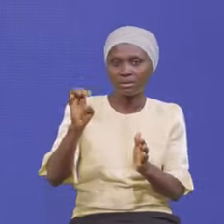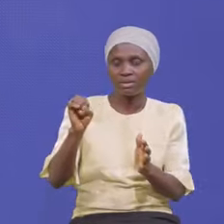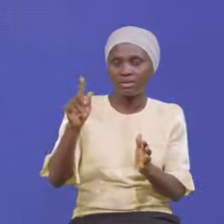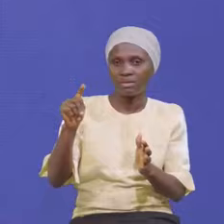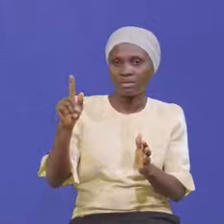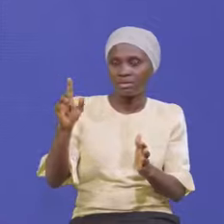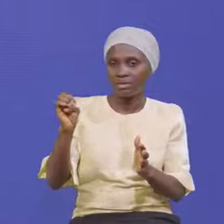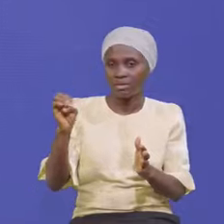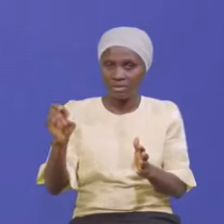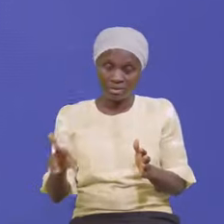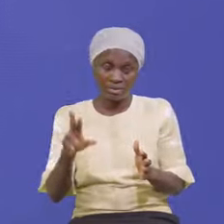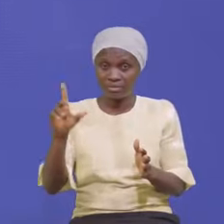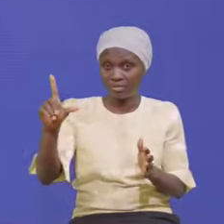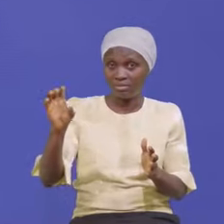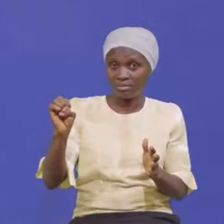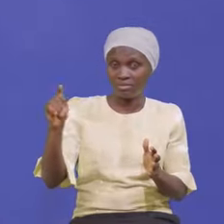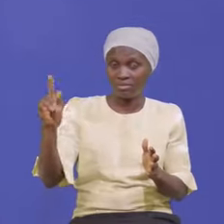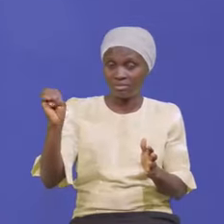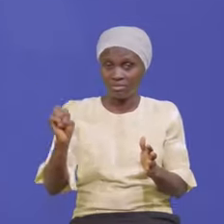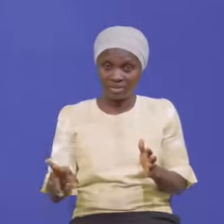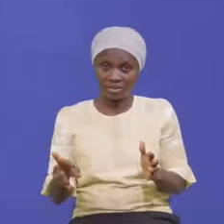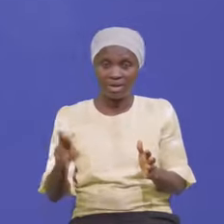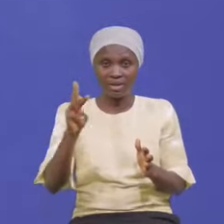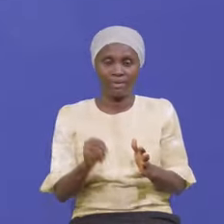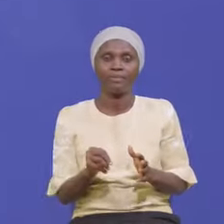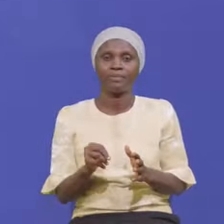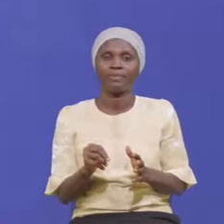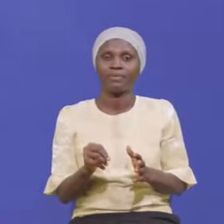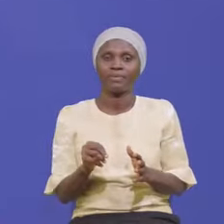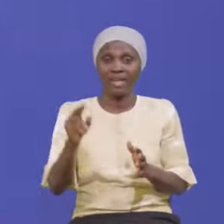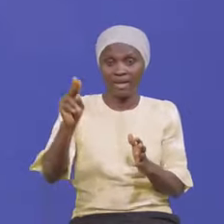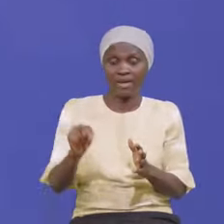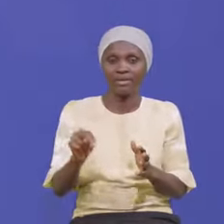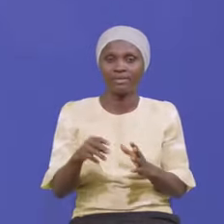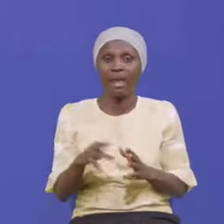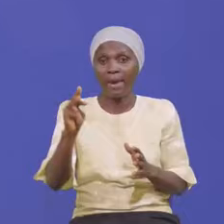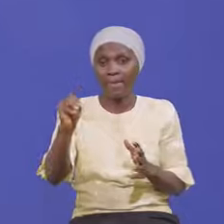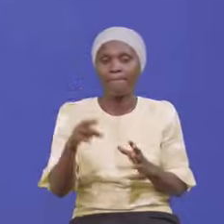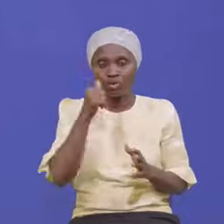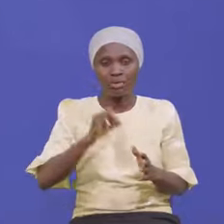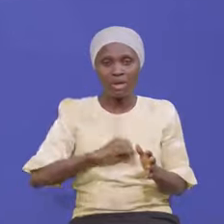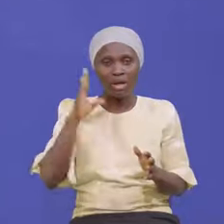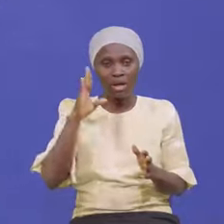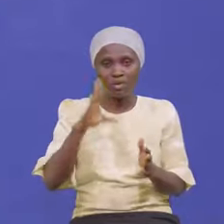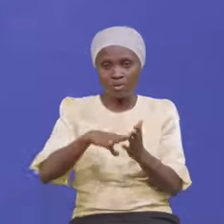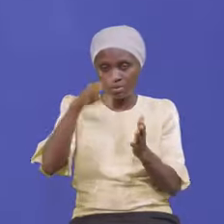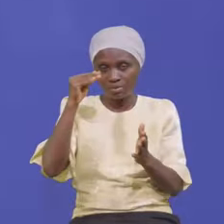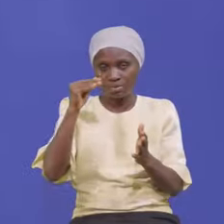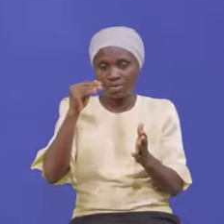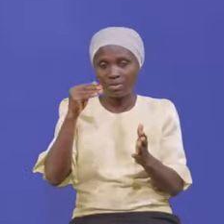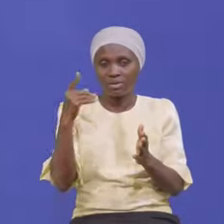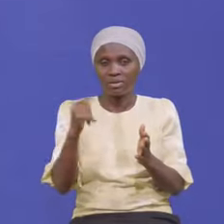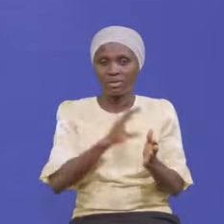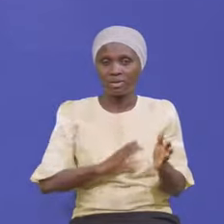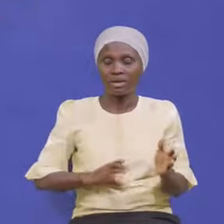చూడబోతున్నాం. Tomorrow I'll be looking at Christ with that letter A. రేపటి దినం A అనే అక్షరాన్ని చూడబోతున్నాం. And then I'm going to look at